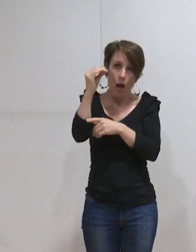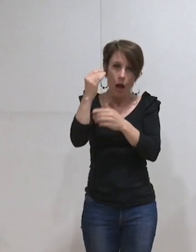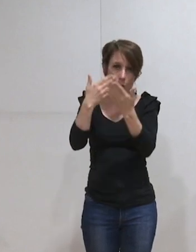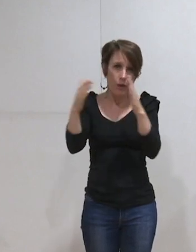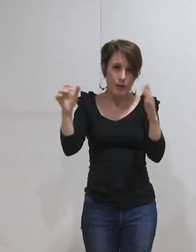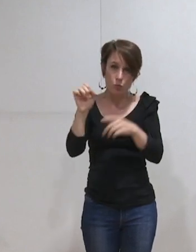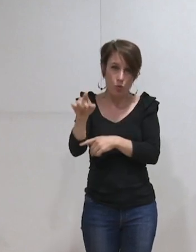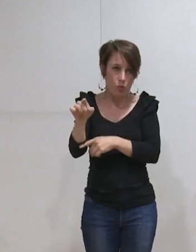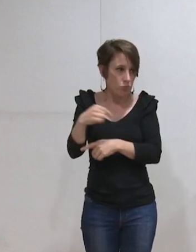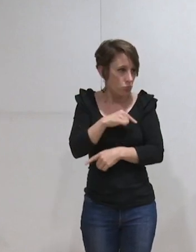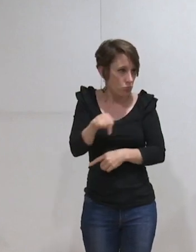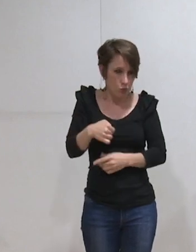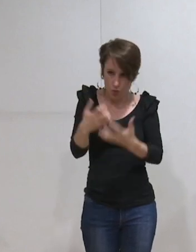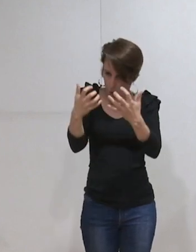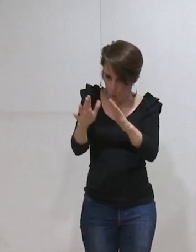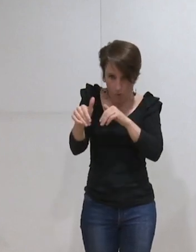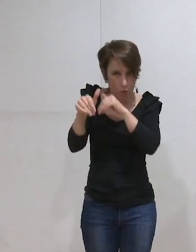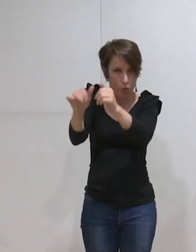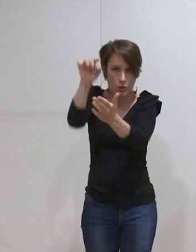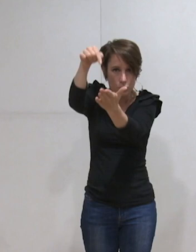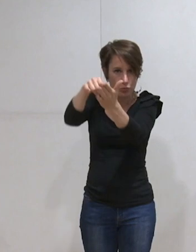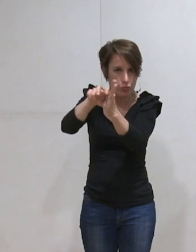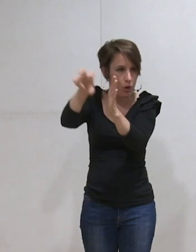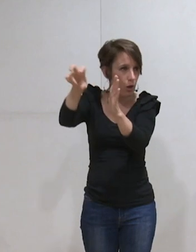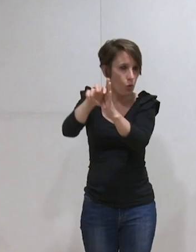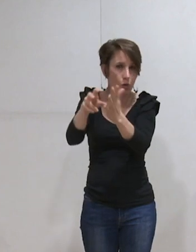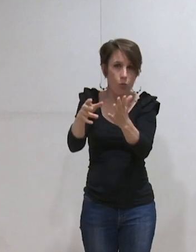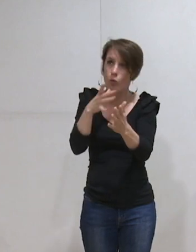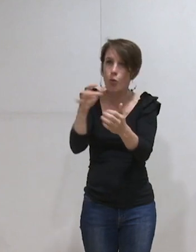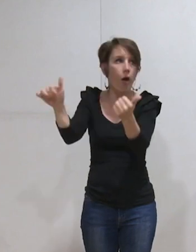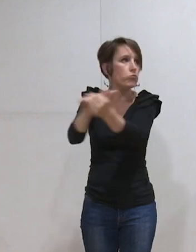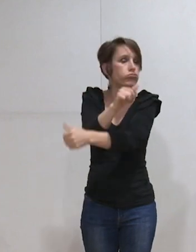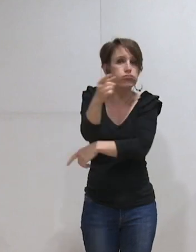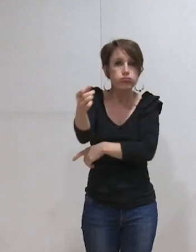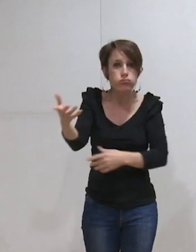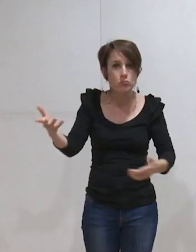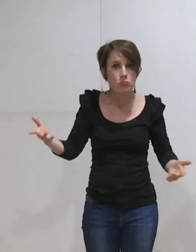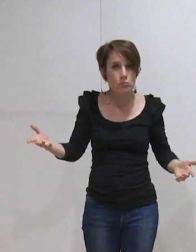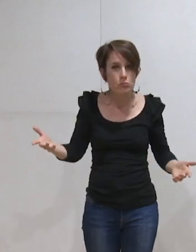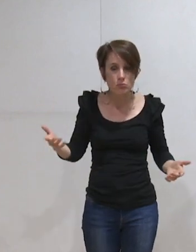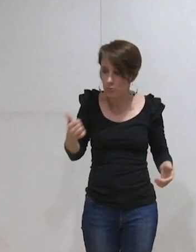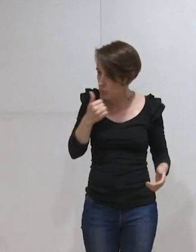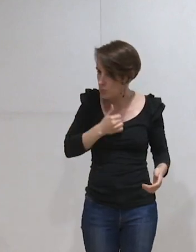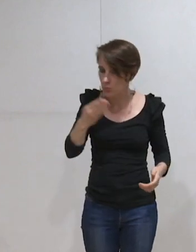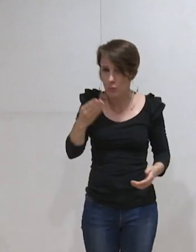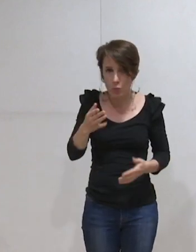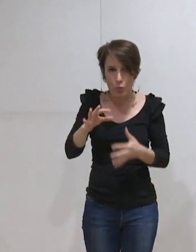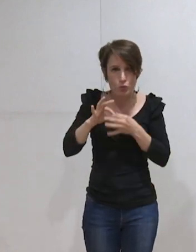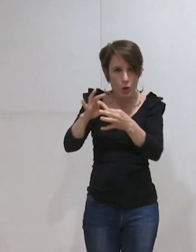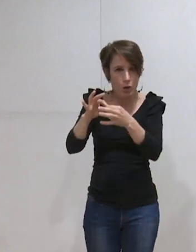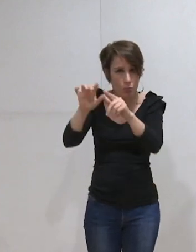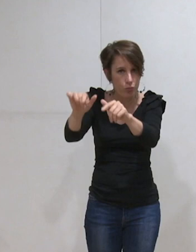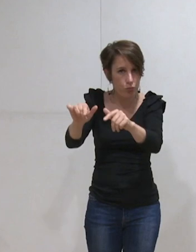que nous souhaitons qu'il soit maintenu sur Grenoble avec un lien de des acteurs qui sont avec le